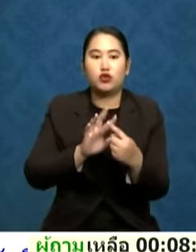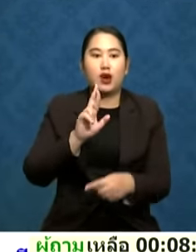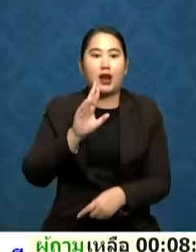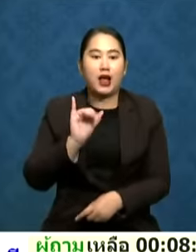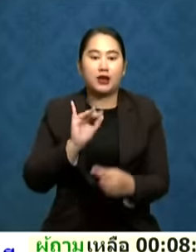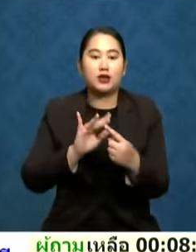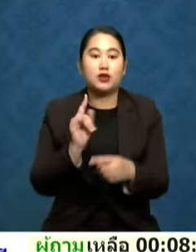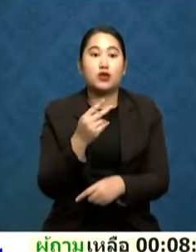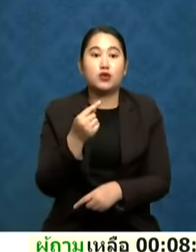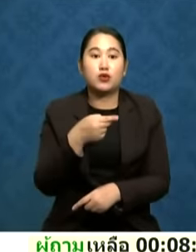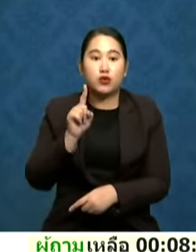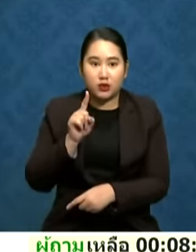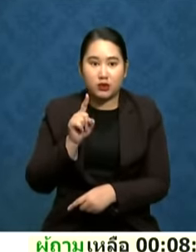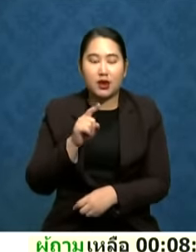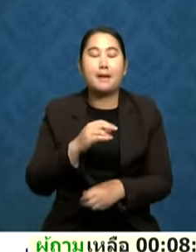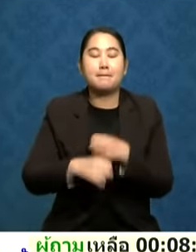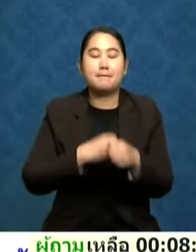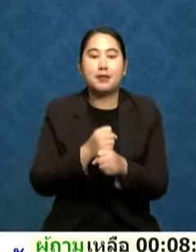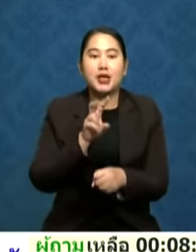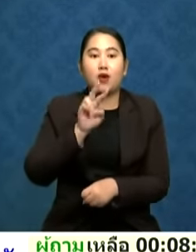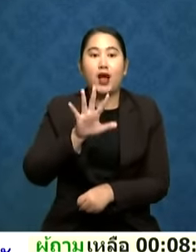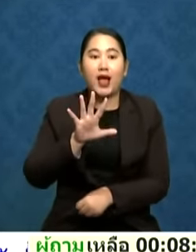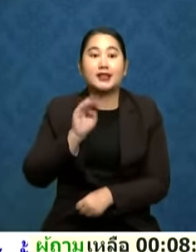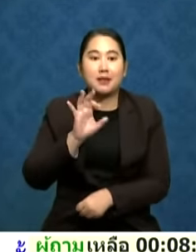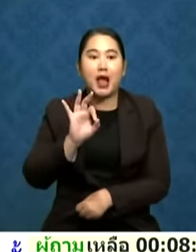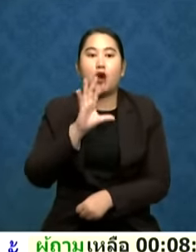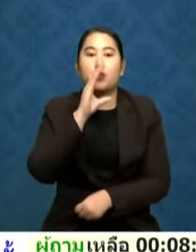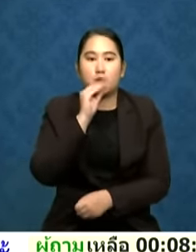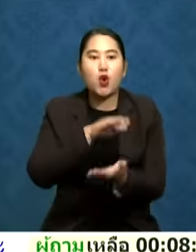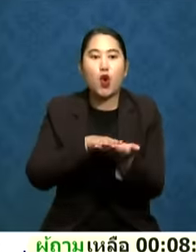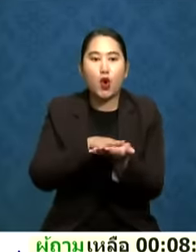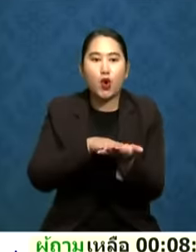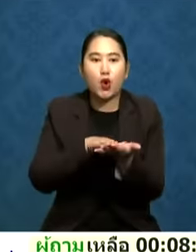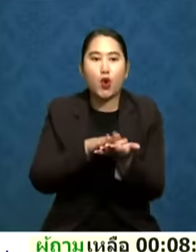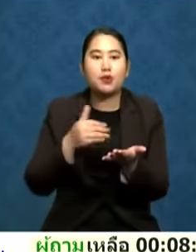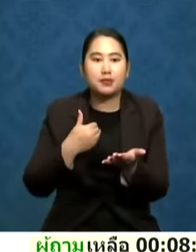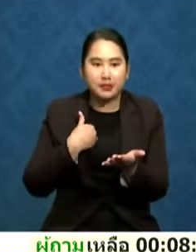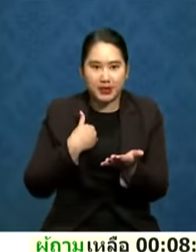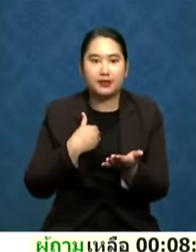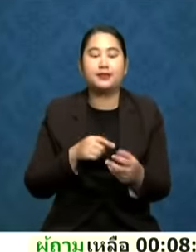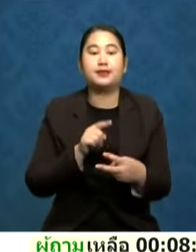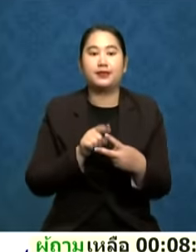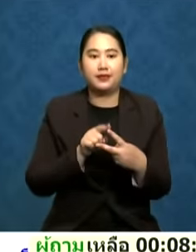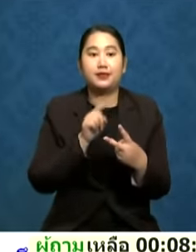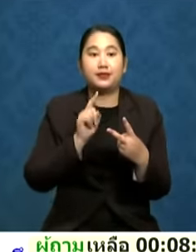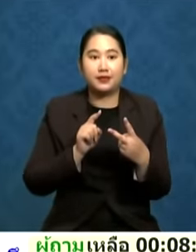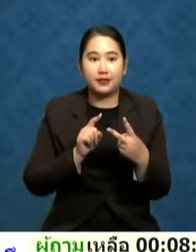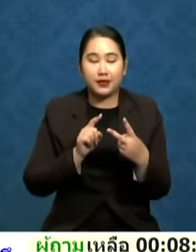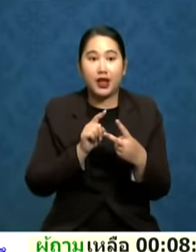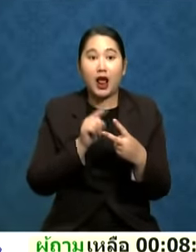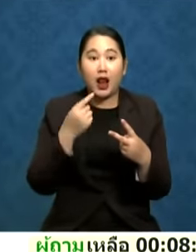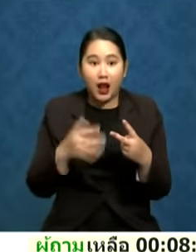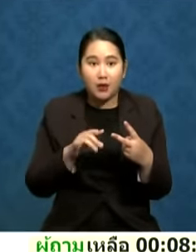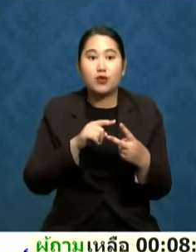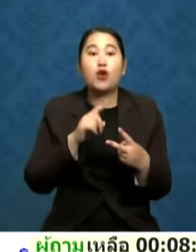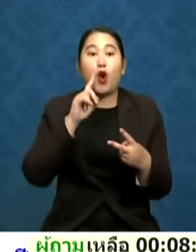ปี 4 คร้าว หลังดำลงตำแหน่งนายกรัฐมุนตรี จากการรฐประหารเดอนกากว่าและมีการขอโท